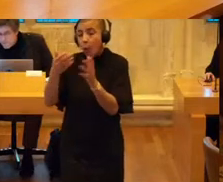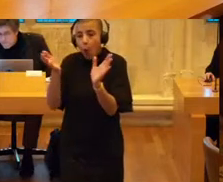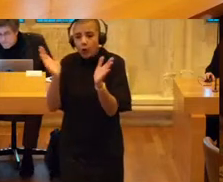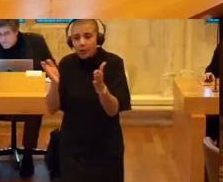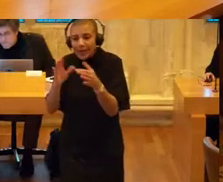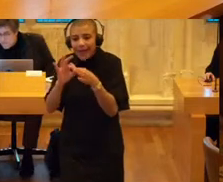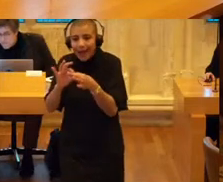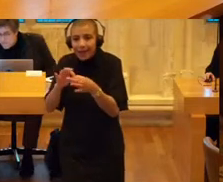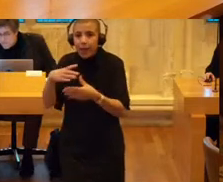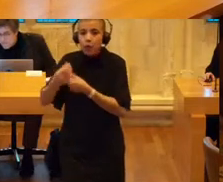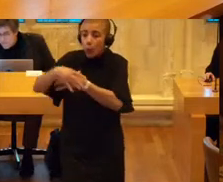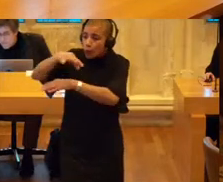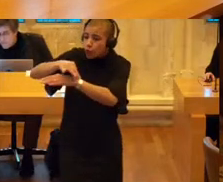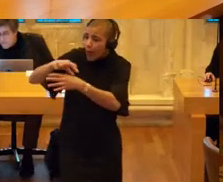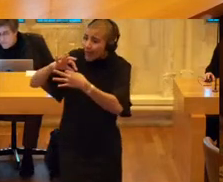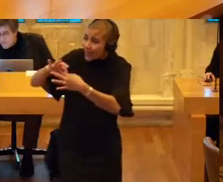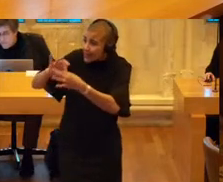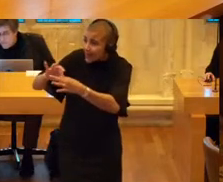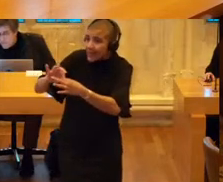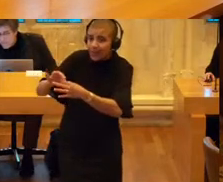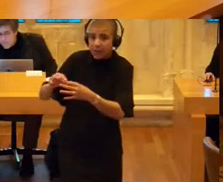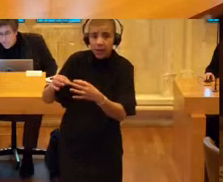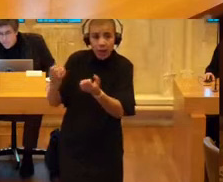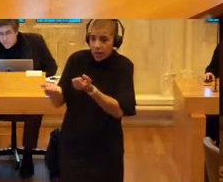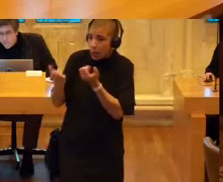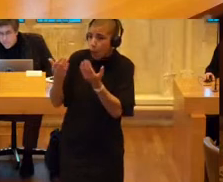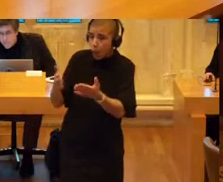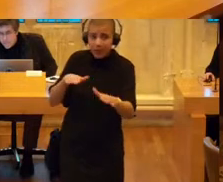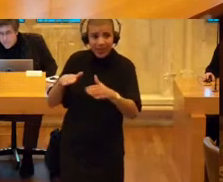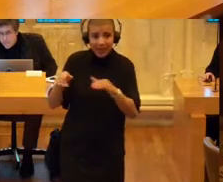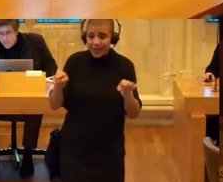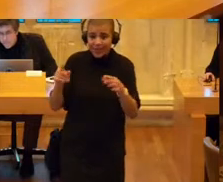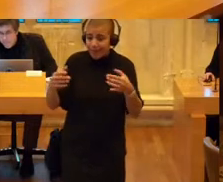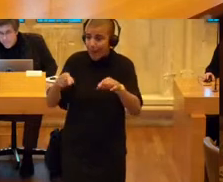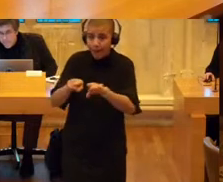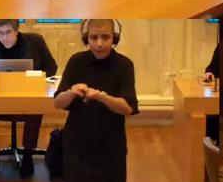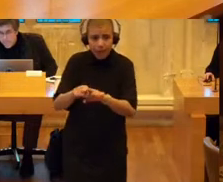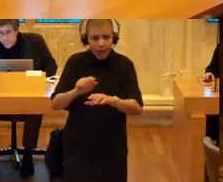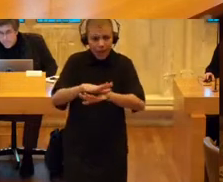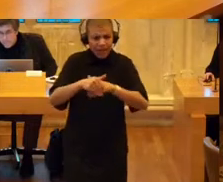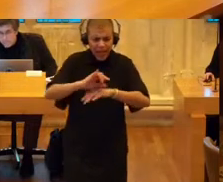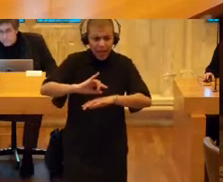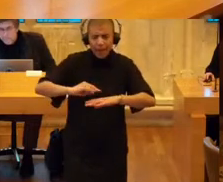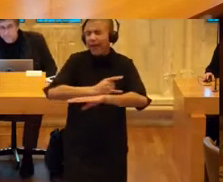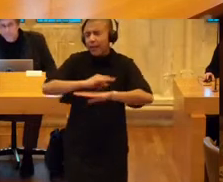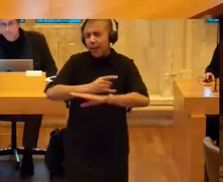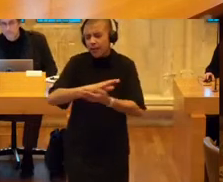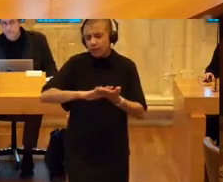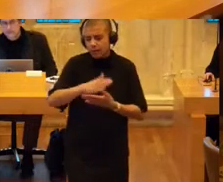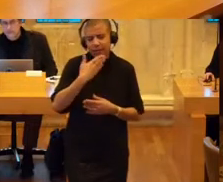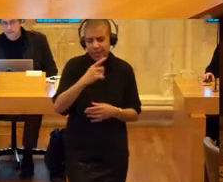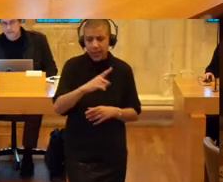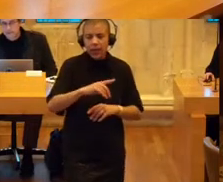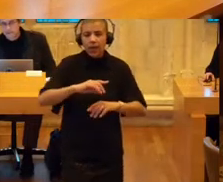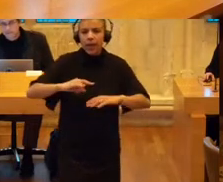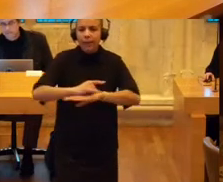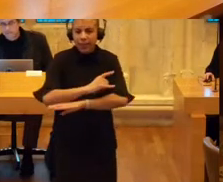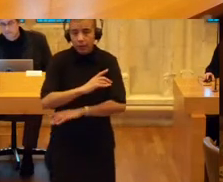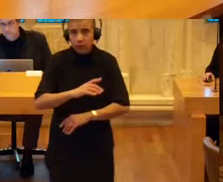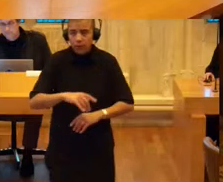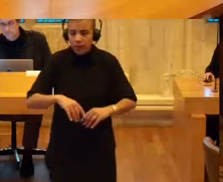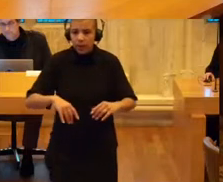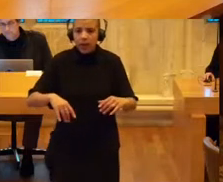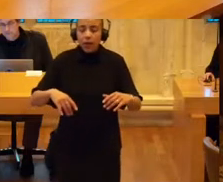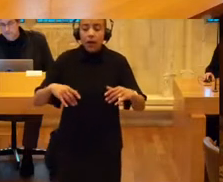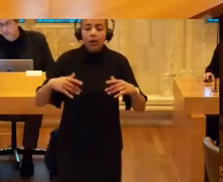Et surtout en regardant la manière dont a été conçu, construit et le montage qui a eu lieu